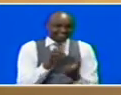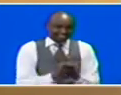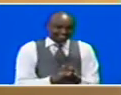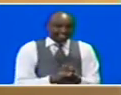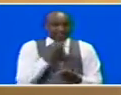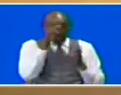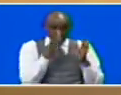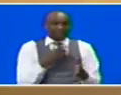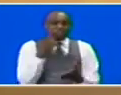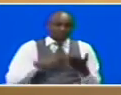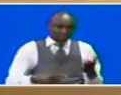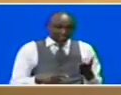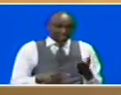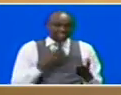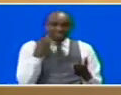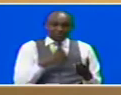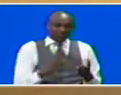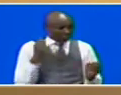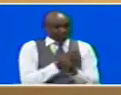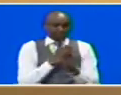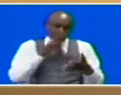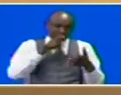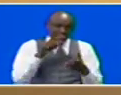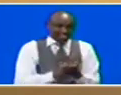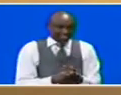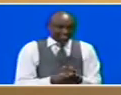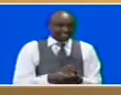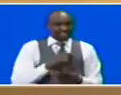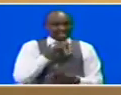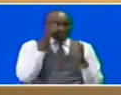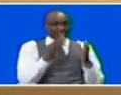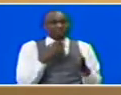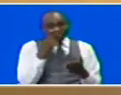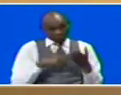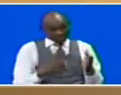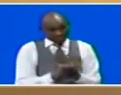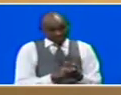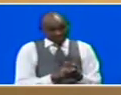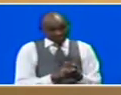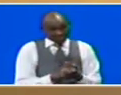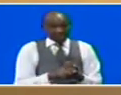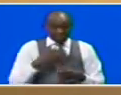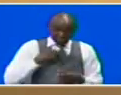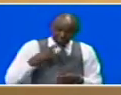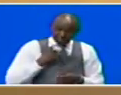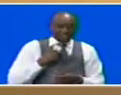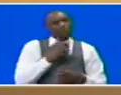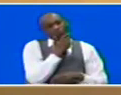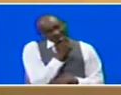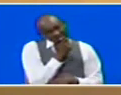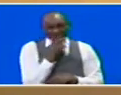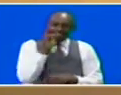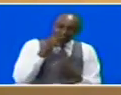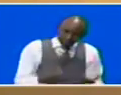Kuna mmoja hapa amesema jambo hapa hata siwezi kulisoma. Mwingine hapa Twili Bernard anasema, mimi nashindwa round hii niangalie